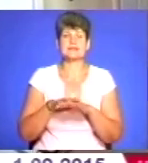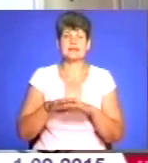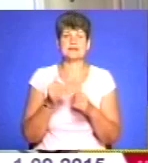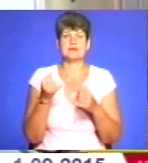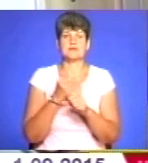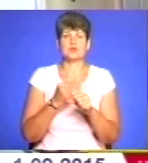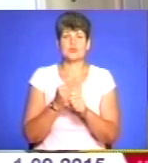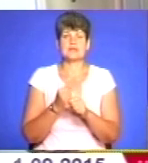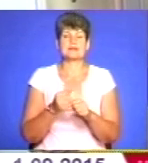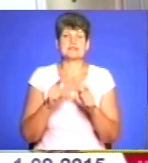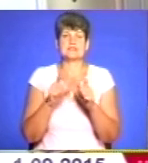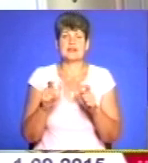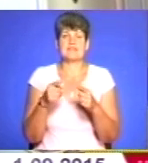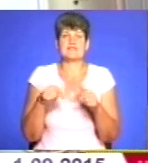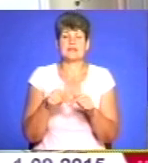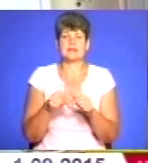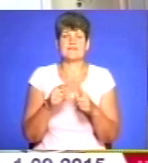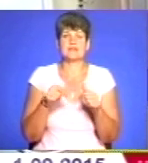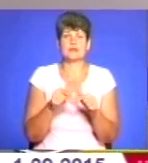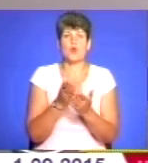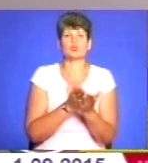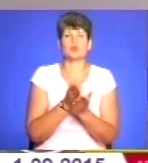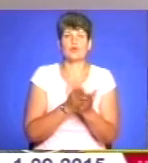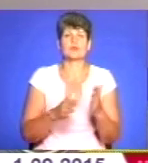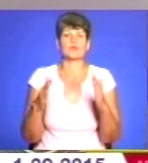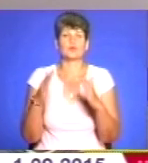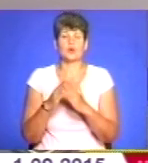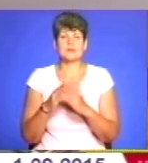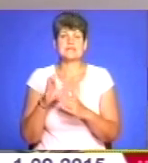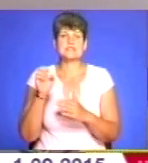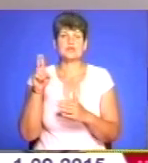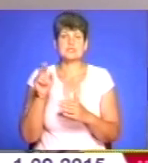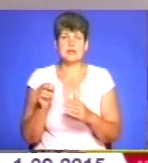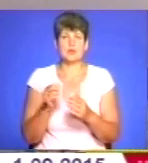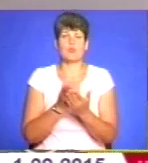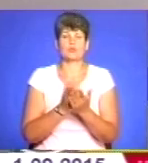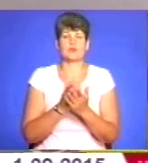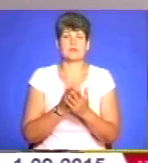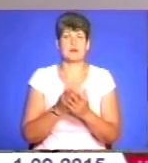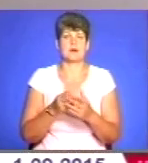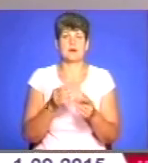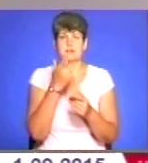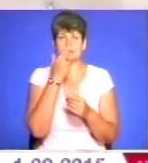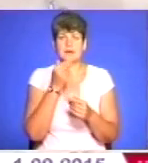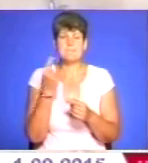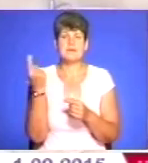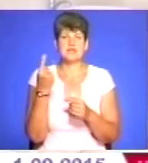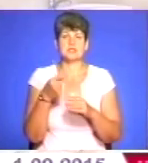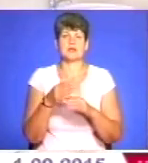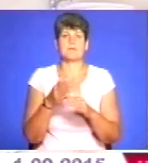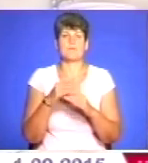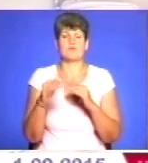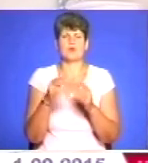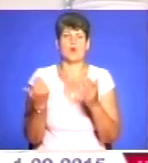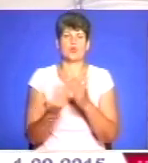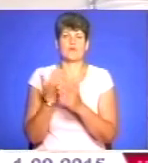діють стаціонарне відділення, відділення обслуговування вдома та соціально-побутової адаптації. Перший поверх оновили